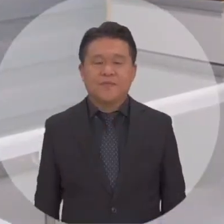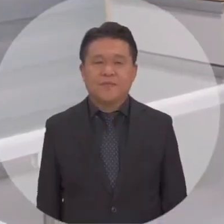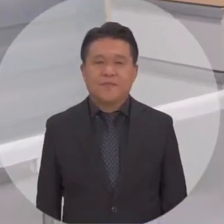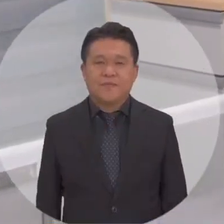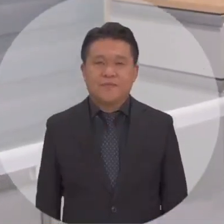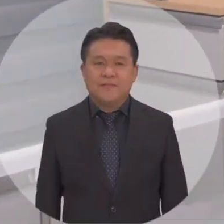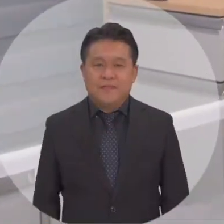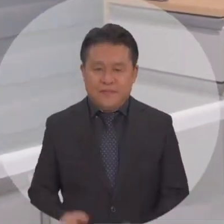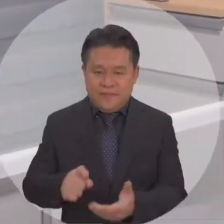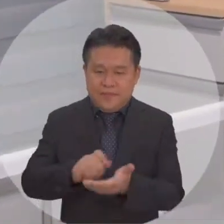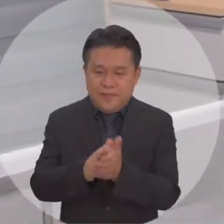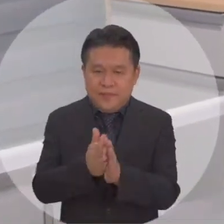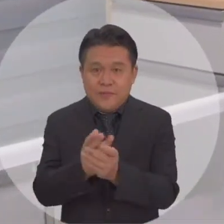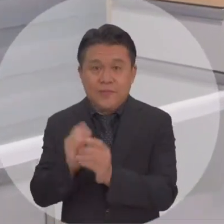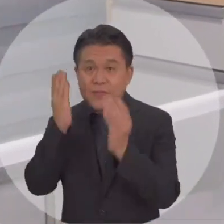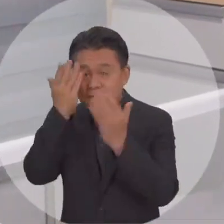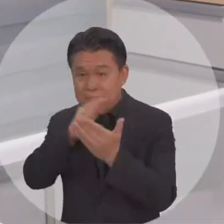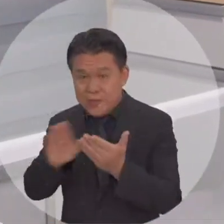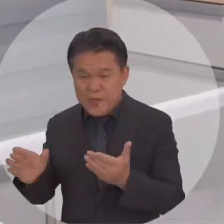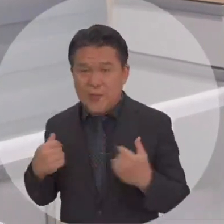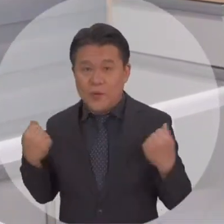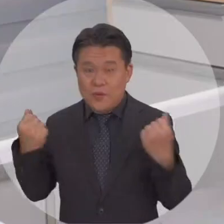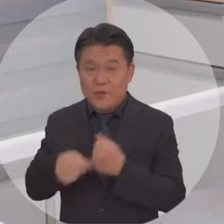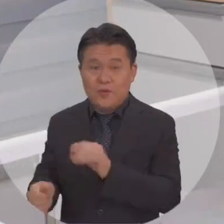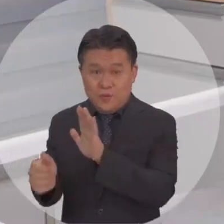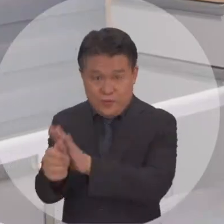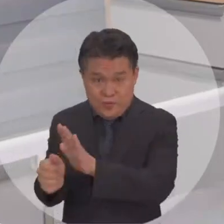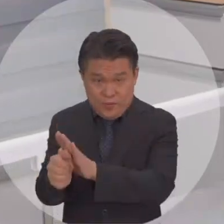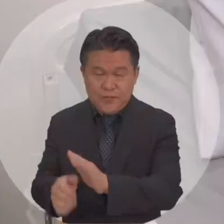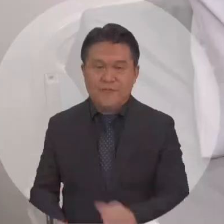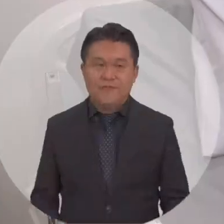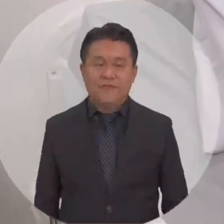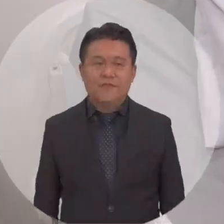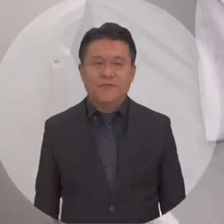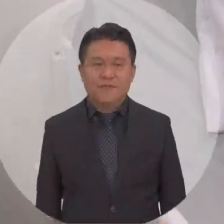등을 발라주고 옷 입는 것을 도와줍니다.